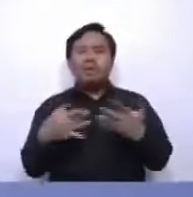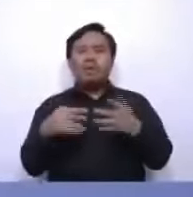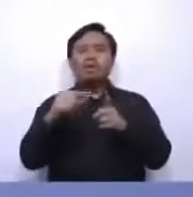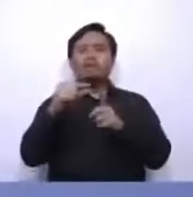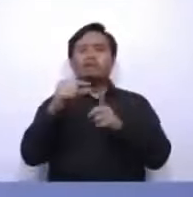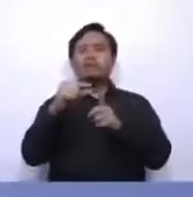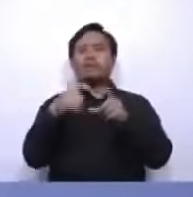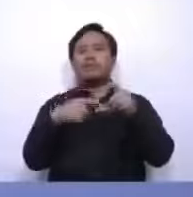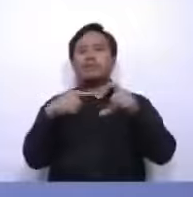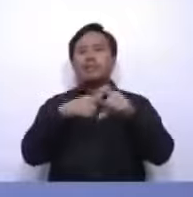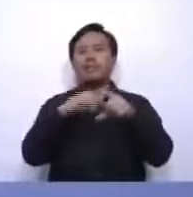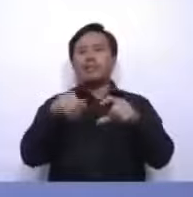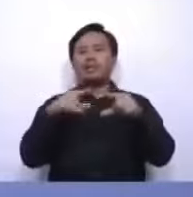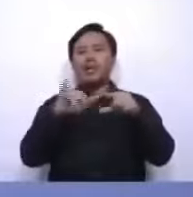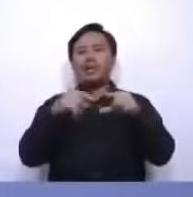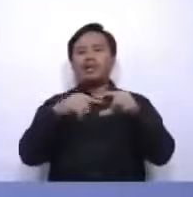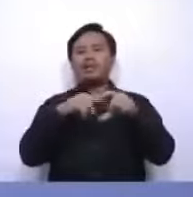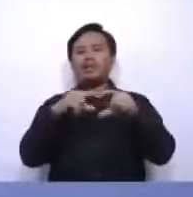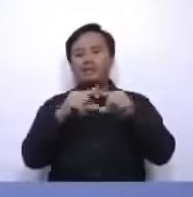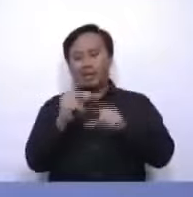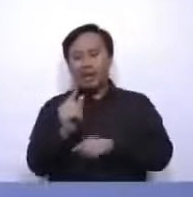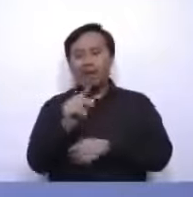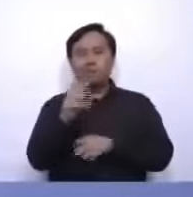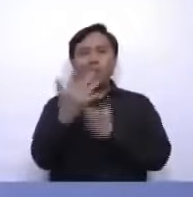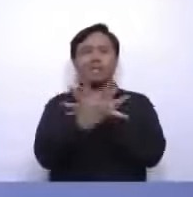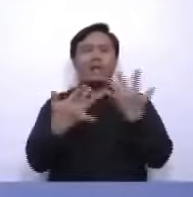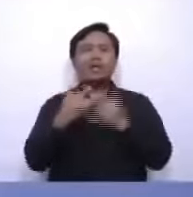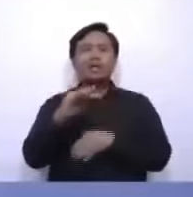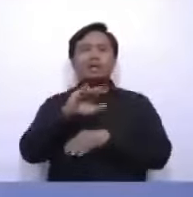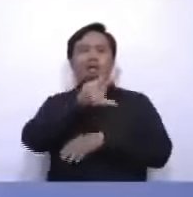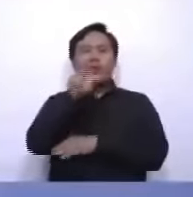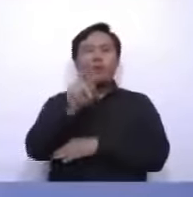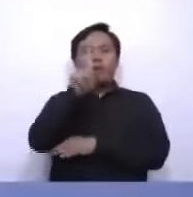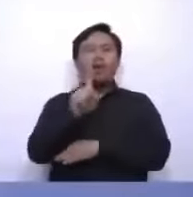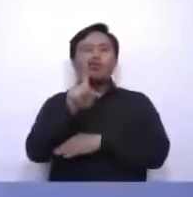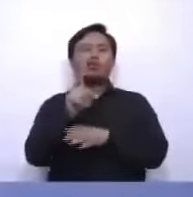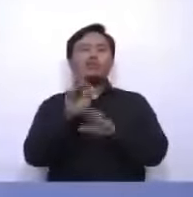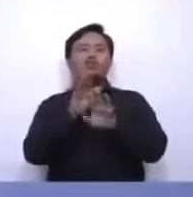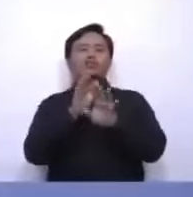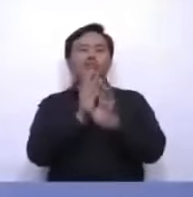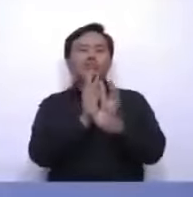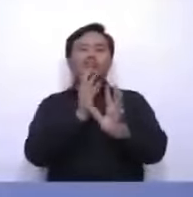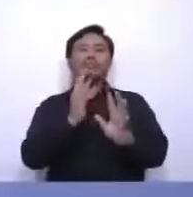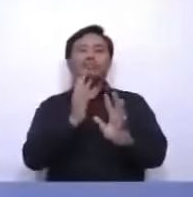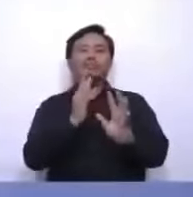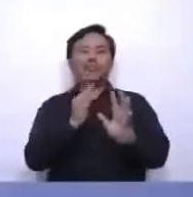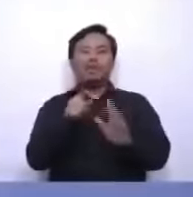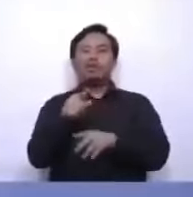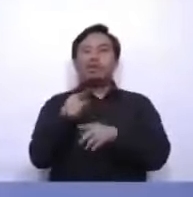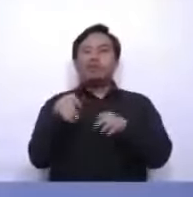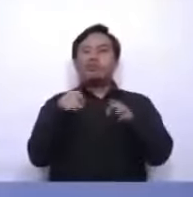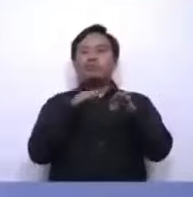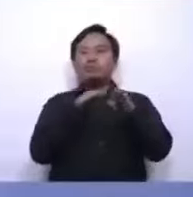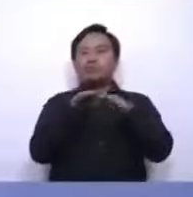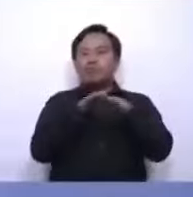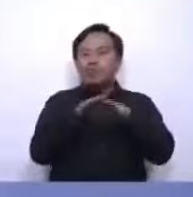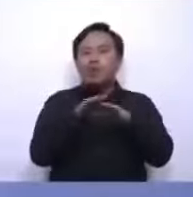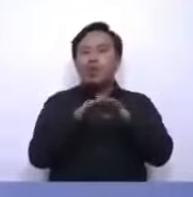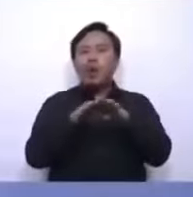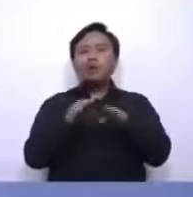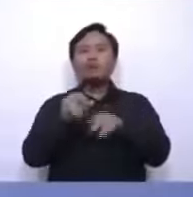memang harus seperti itu masyarakat Jawa Barat. Semua harus sejajar. Itu yang menjadi semangat slogan kami, Jabar untuk semua.